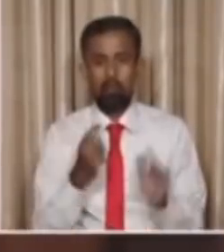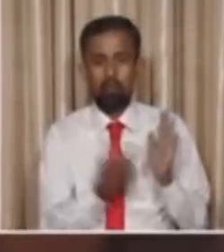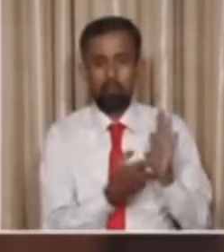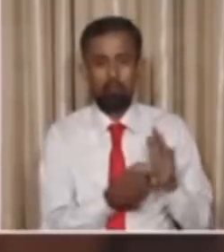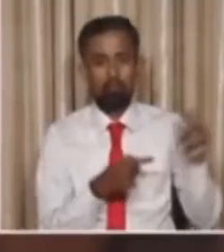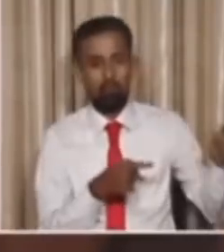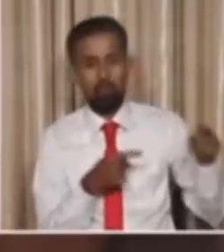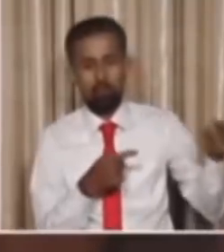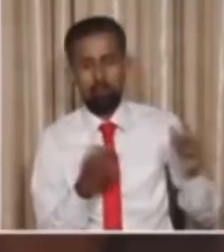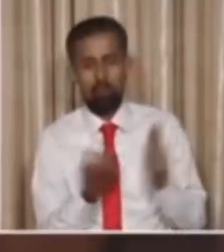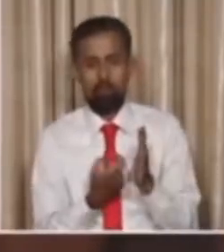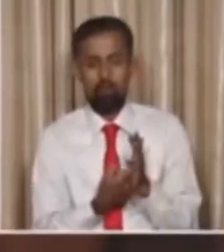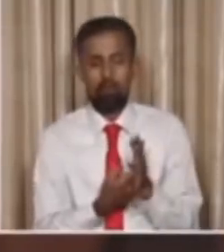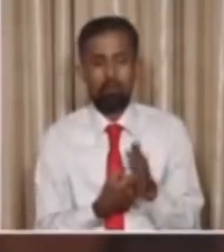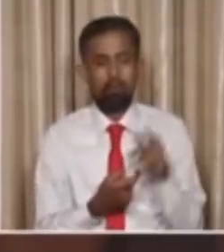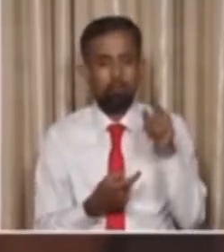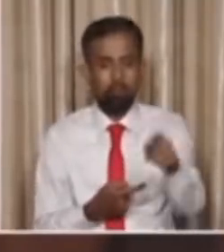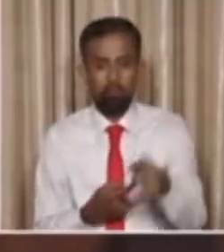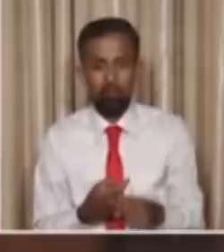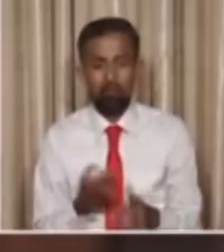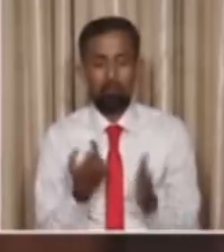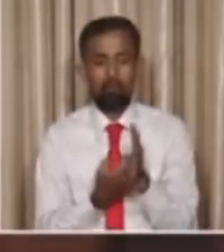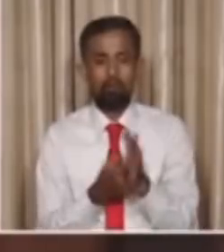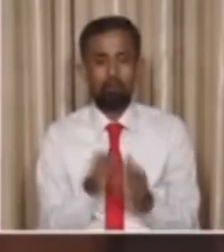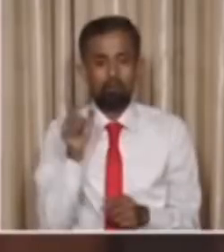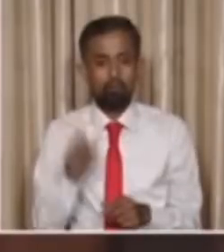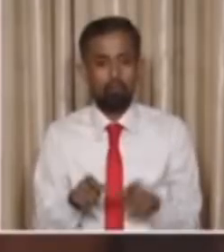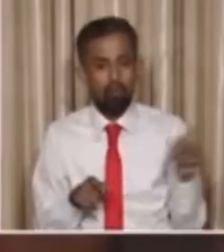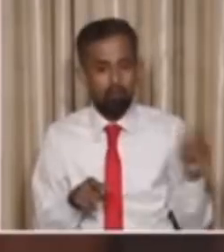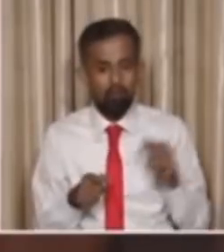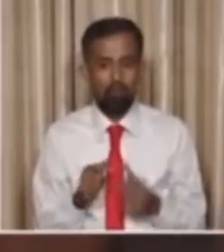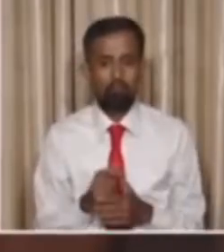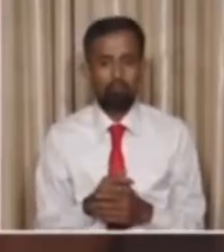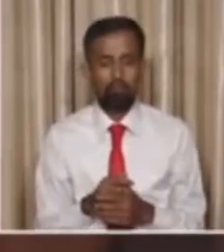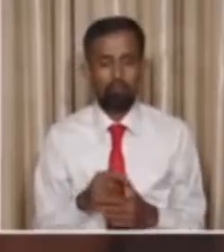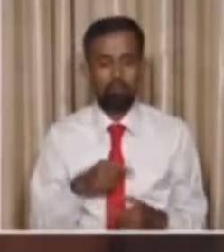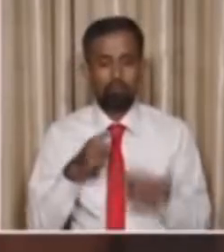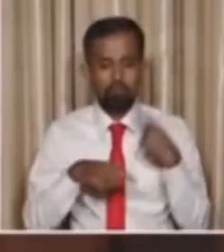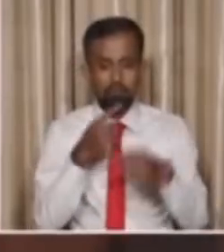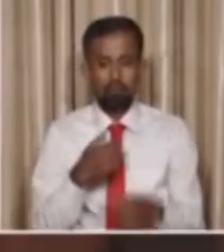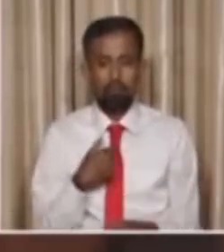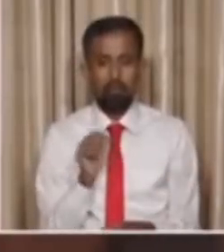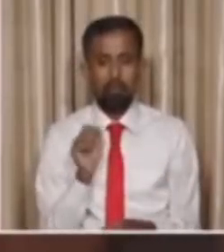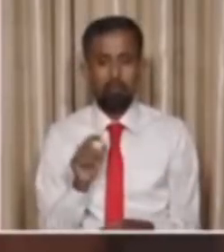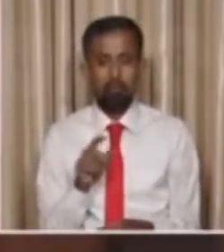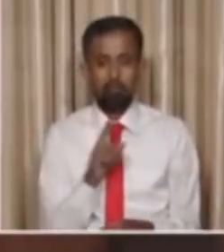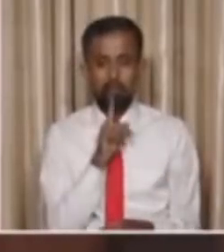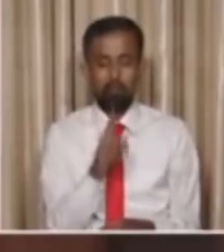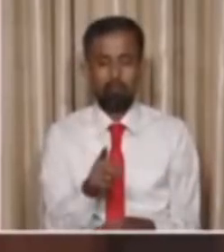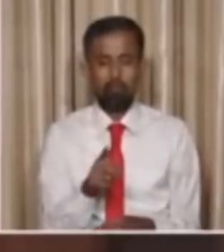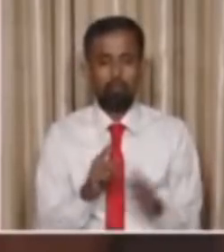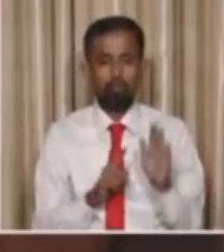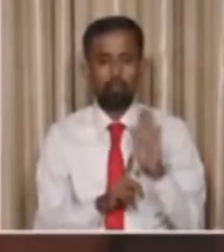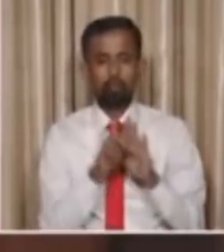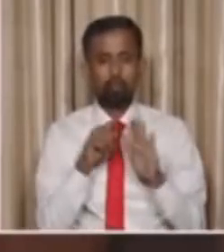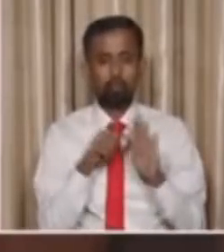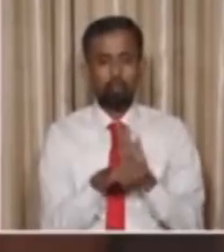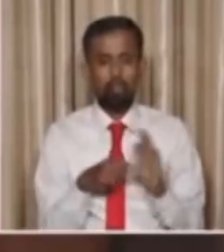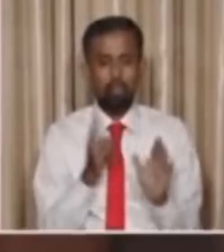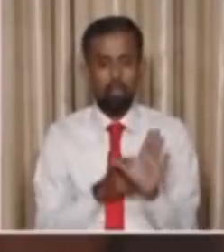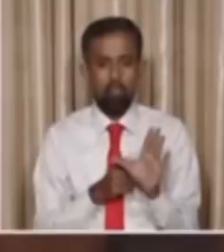මර්ග කරා රාසමාණික මේක කරා රාසමාණික මරම කරා කියලා දිගින් දිගටම දැන් අපි ගත්තොත් එමු උතුරු නැගෙනහිර තියෙන හැම